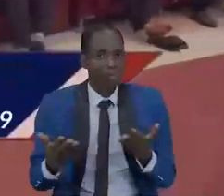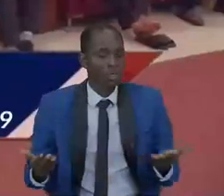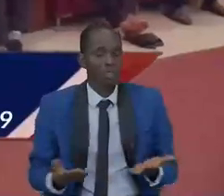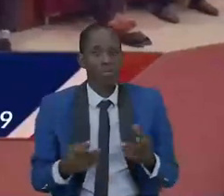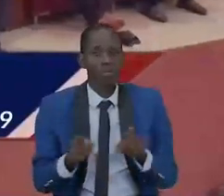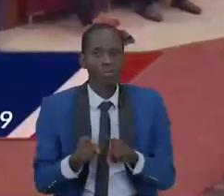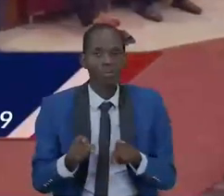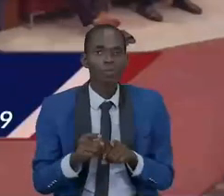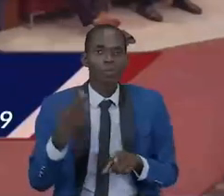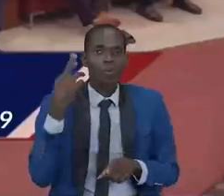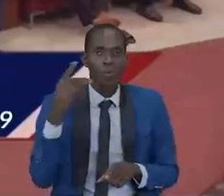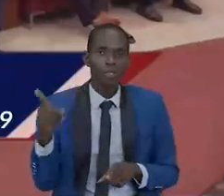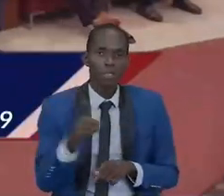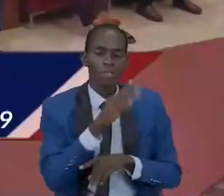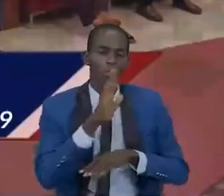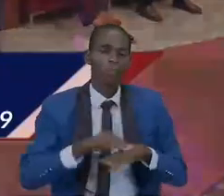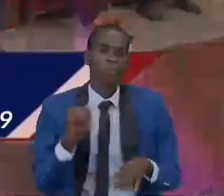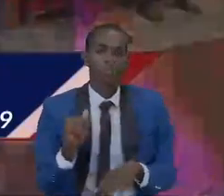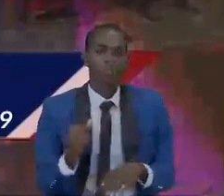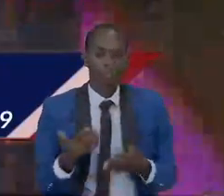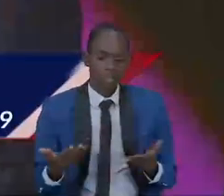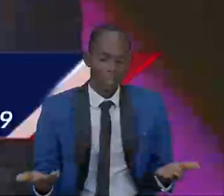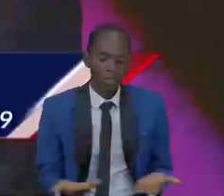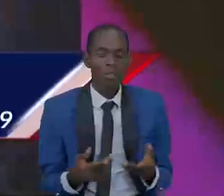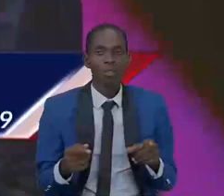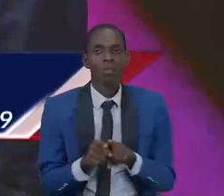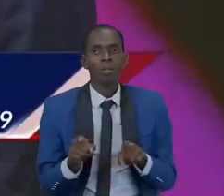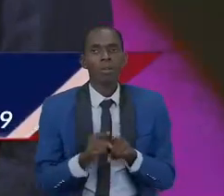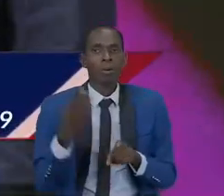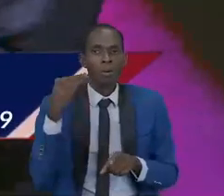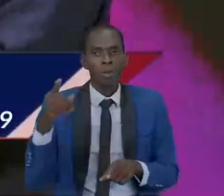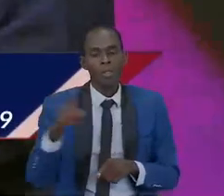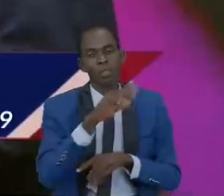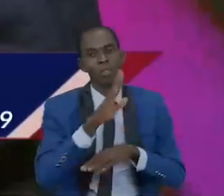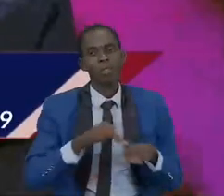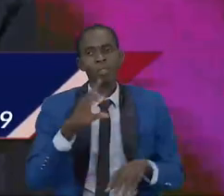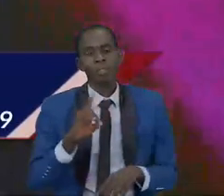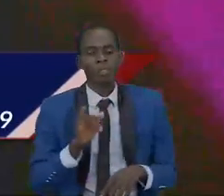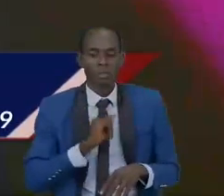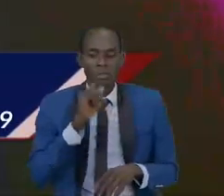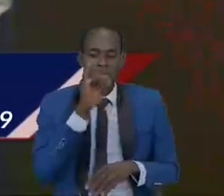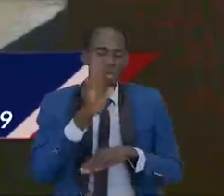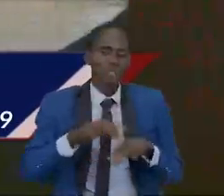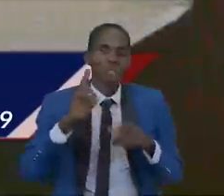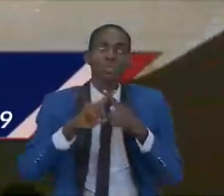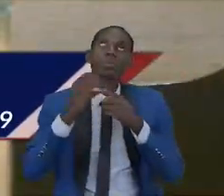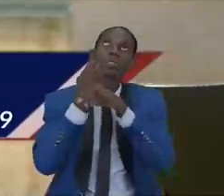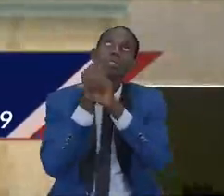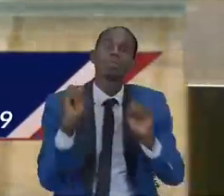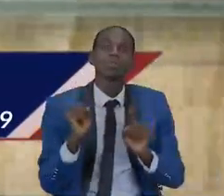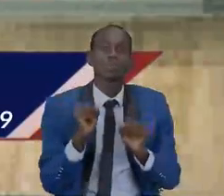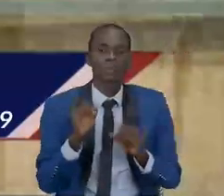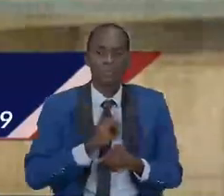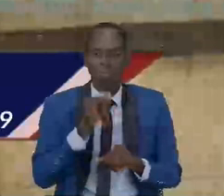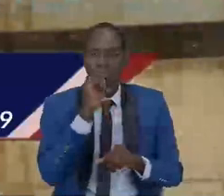et c'est à cela c'est à cela que vous avez été appelé c'est à cela que vous avez été appelé je suis appelé au